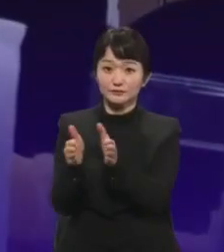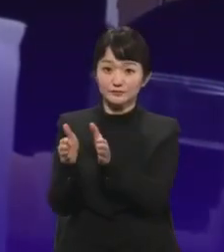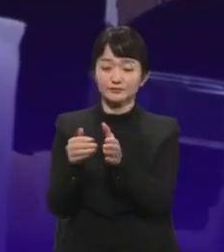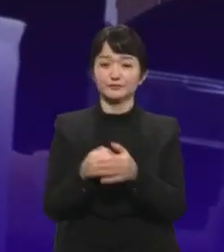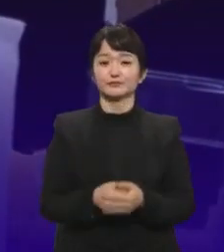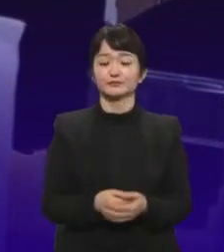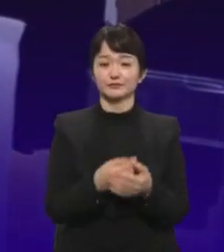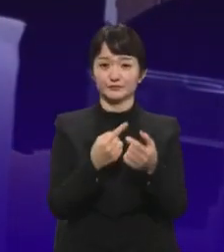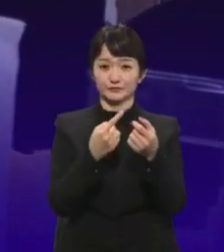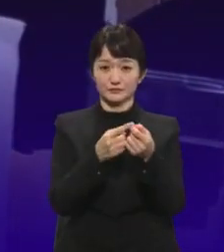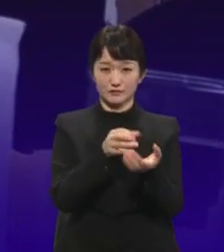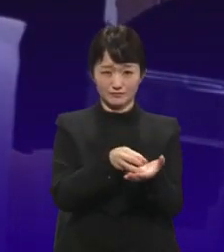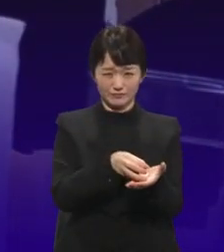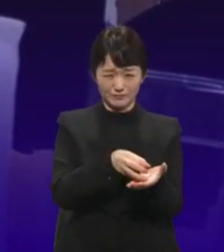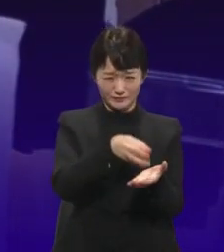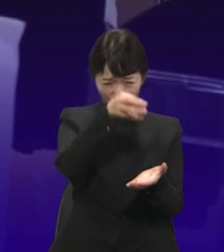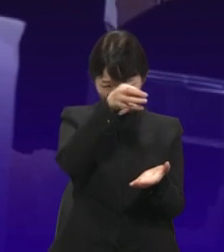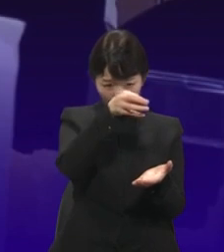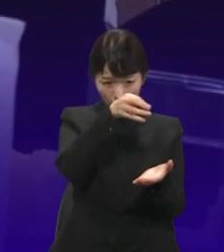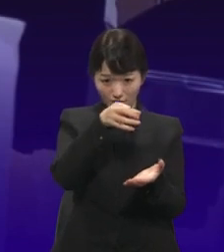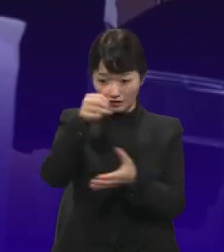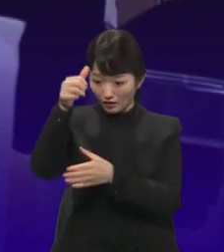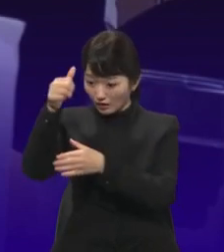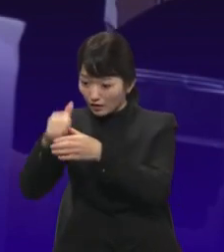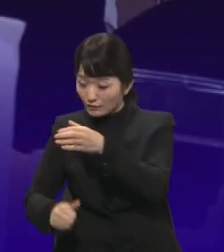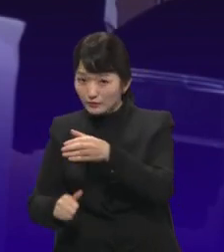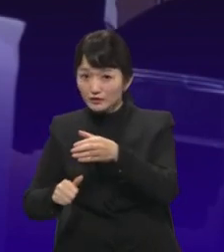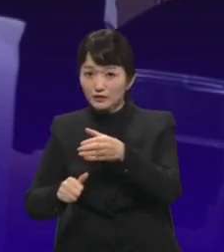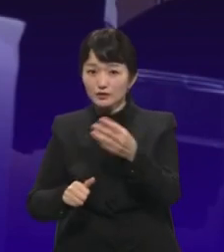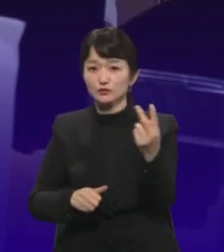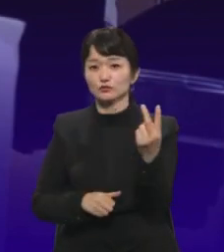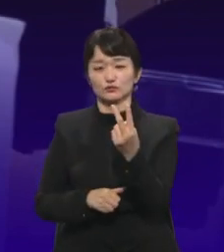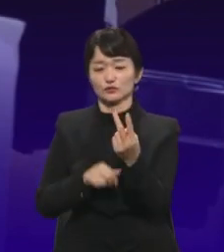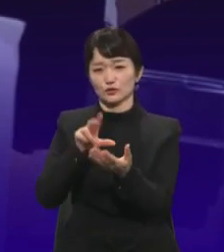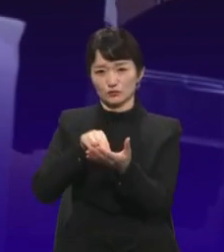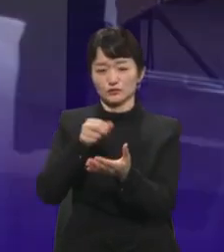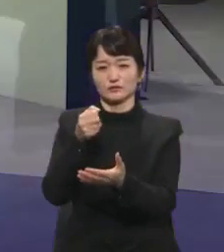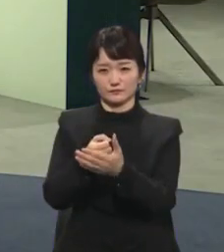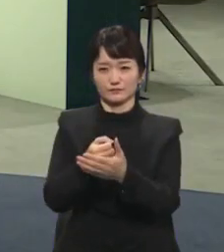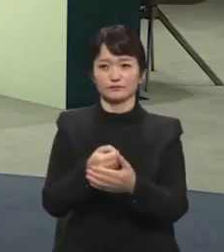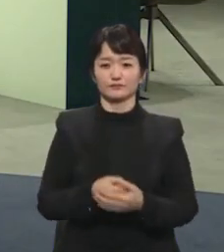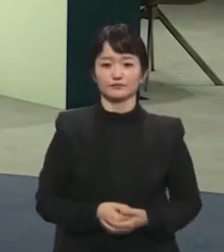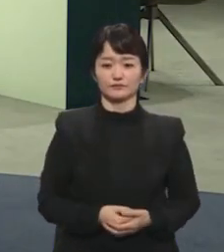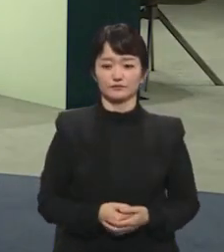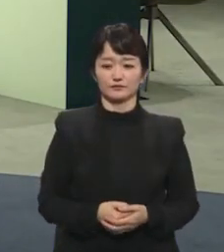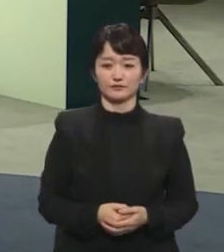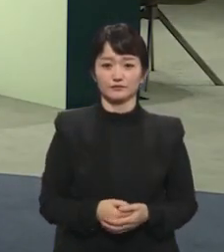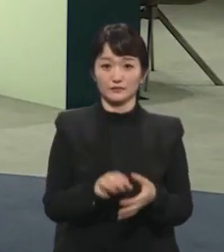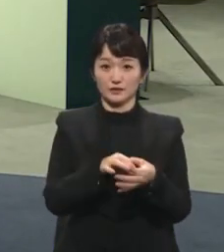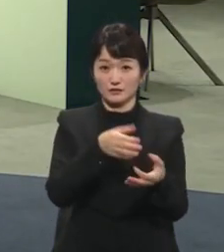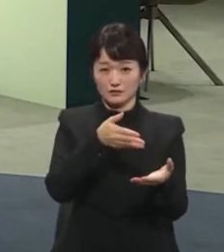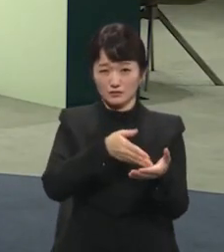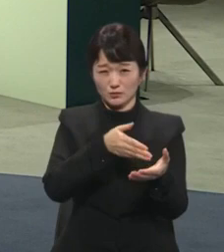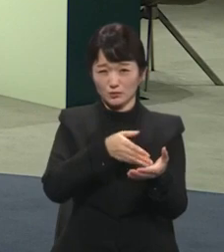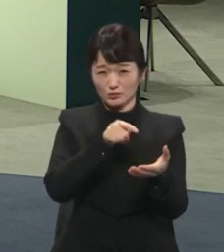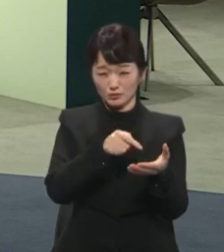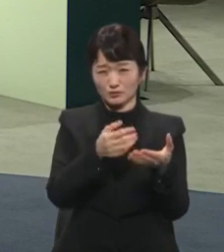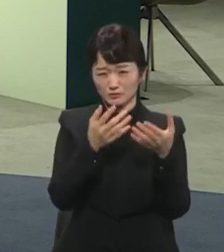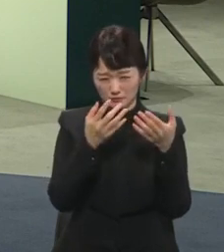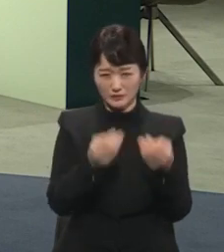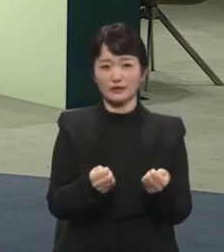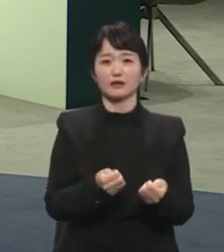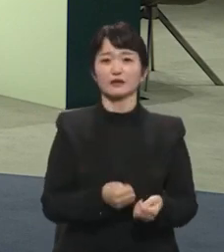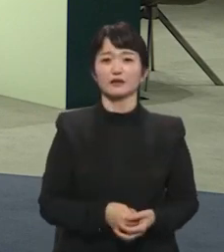주제 명품과 함정 이렇게 잡았습니다 자 지금 관련 보도들이 굉장히 많이 나오고